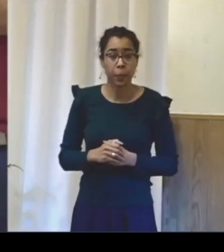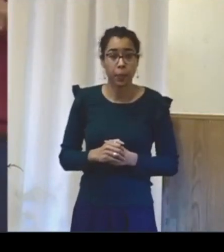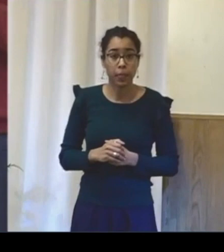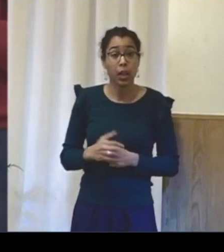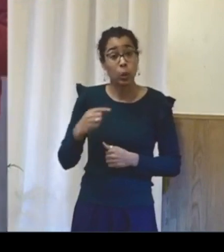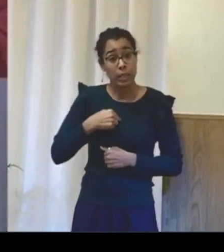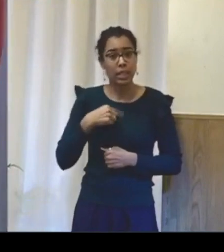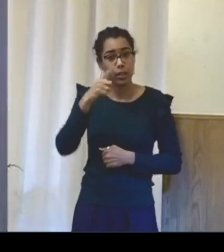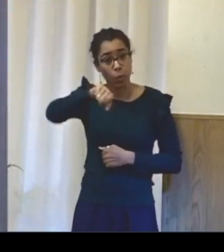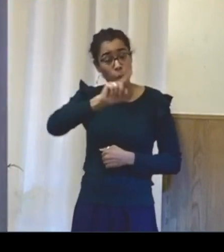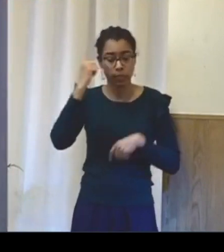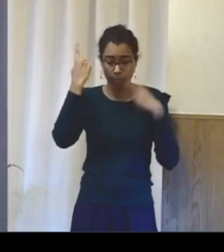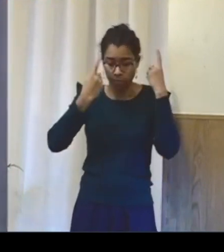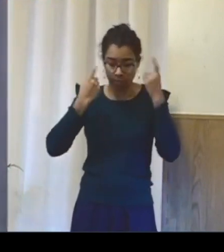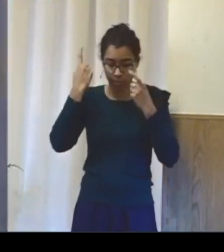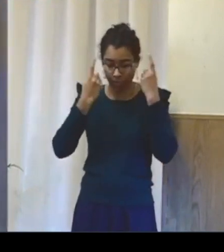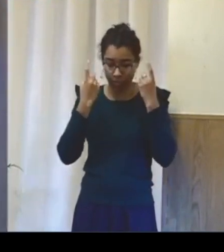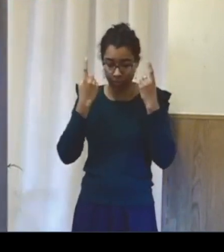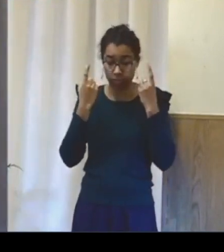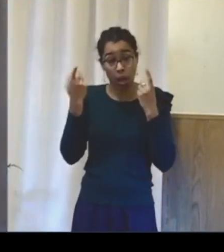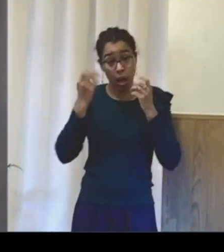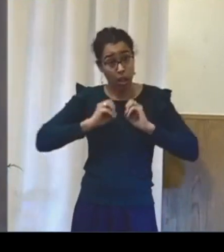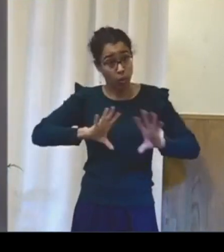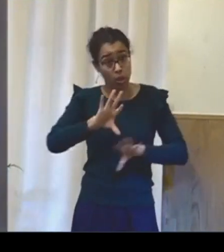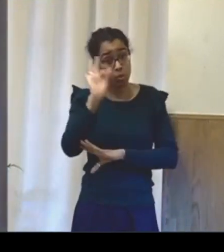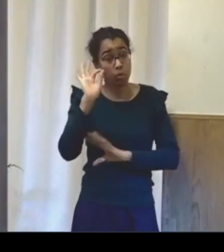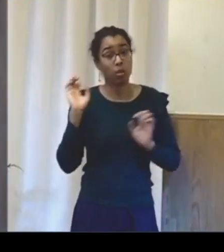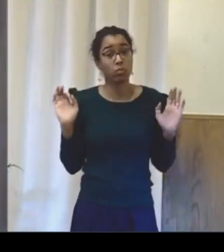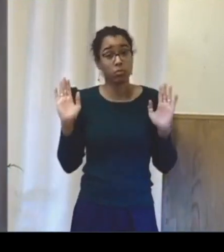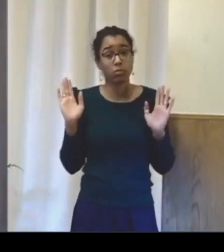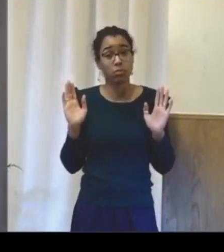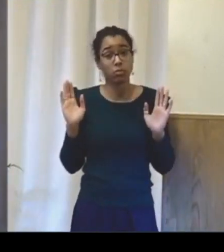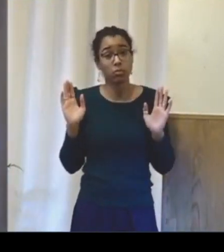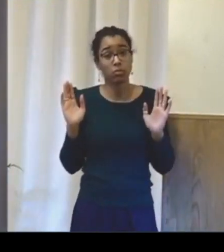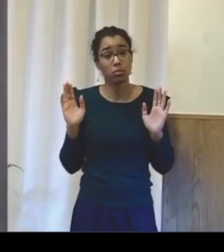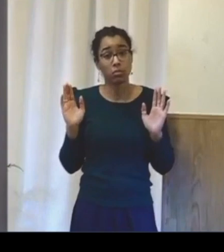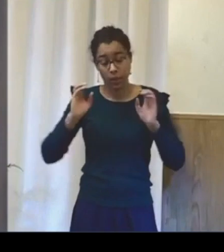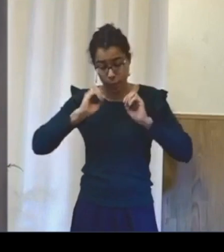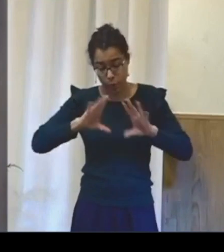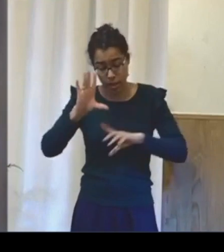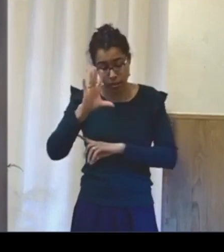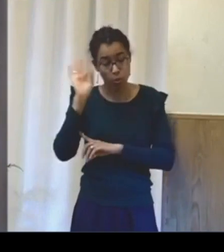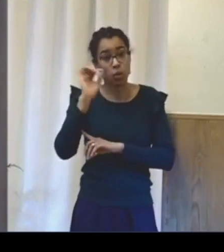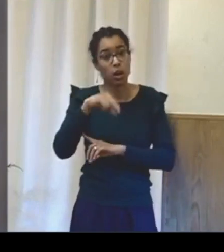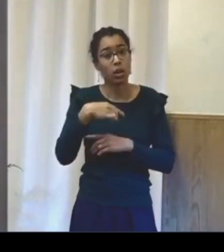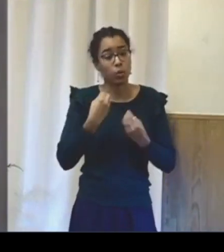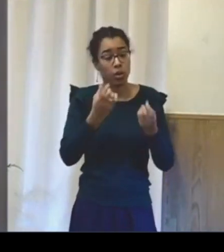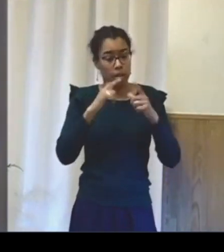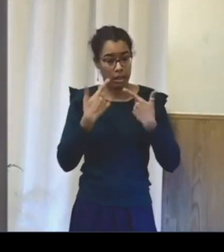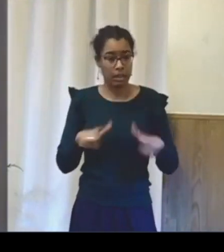Donc, c'est à nous de réfléchir. Mais il nous laisse le choix aussi. Il est un Dieu qui laisse justement cette liberté à